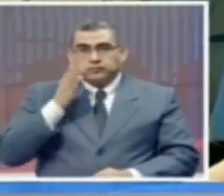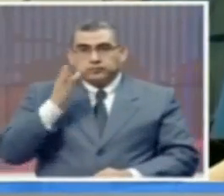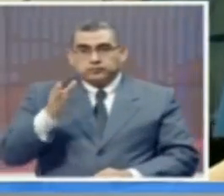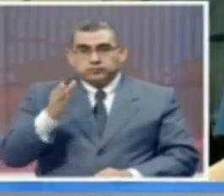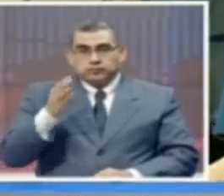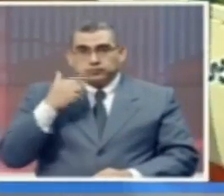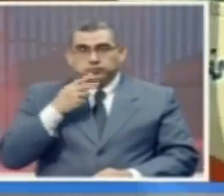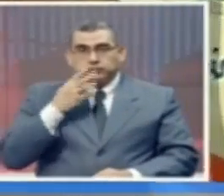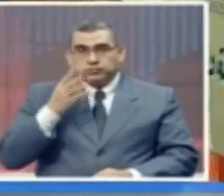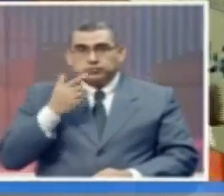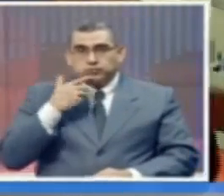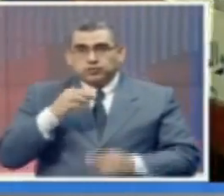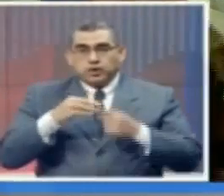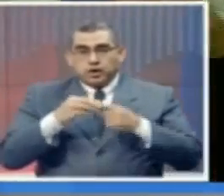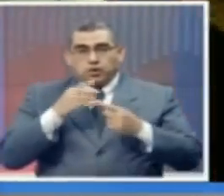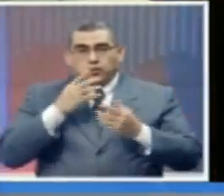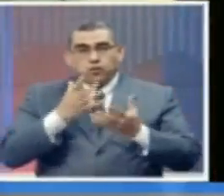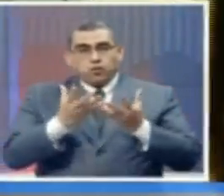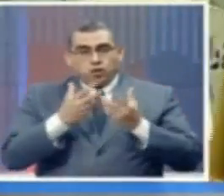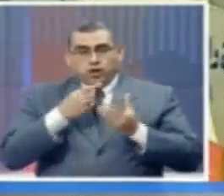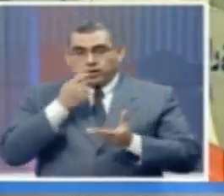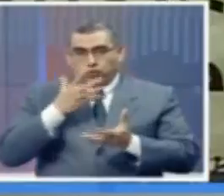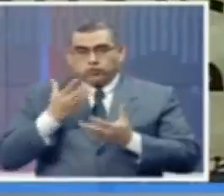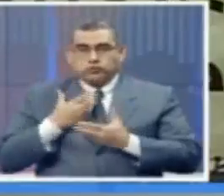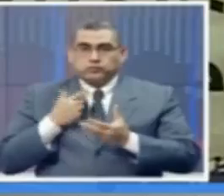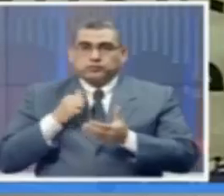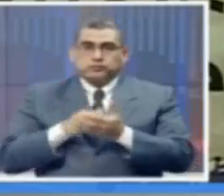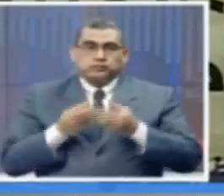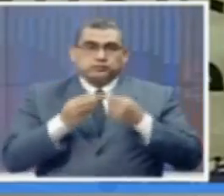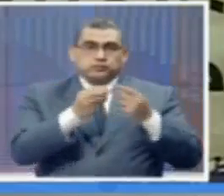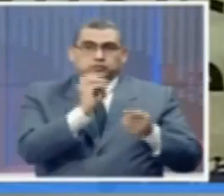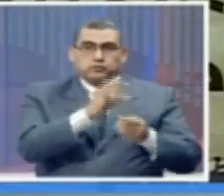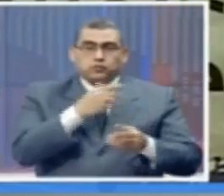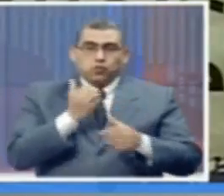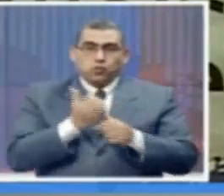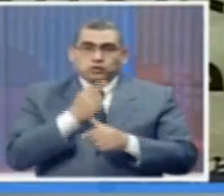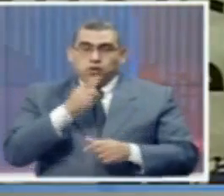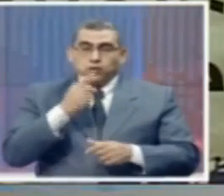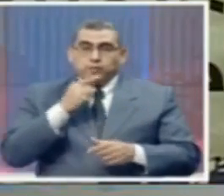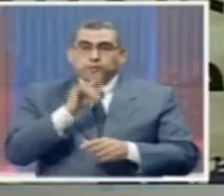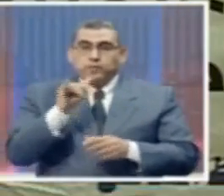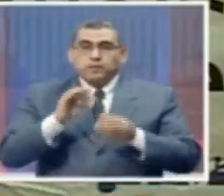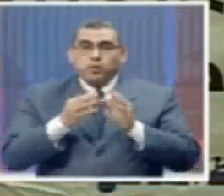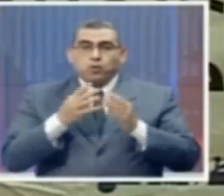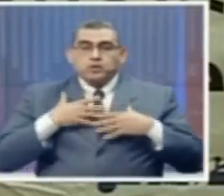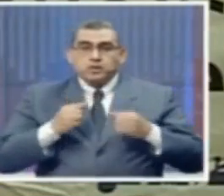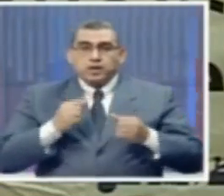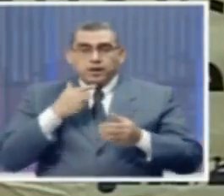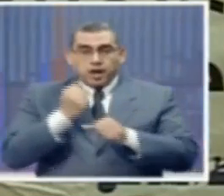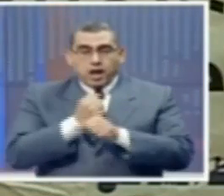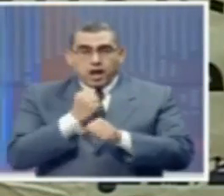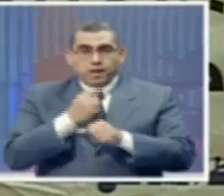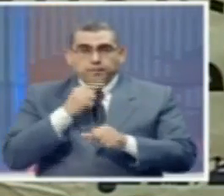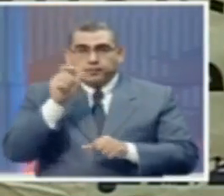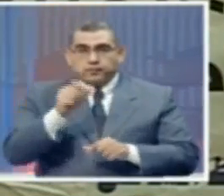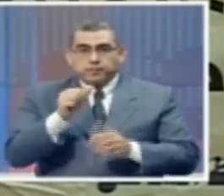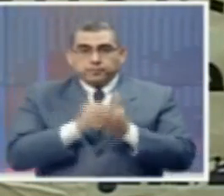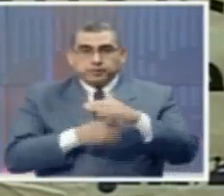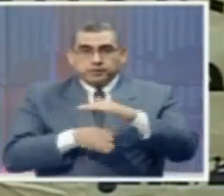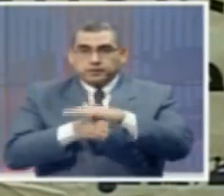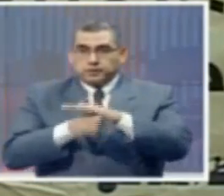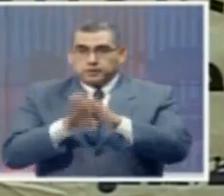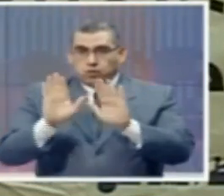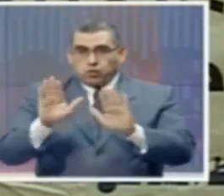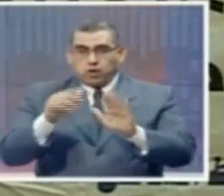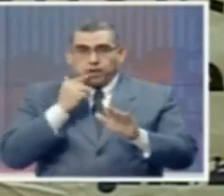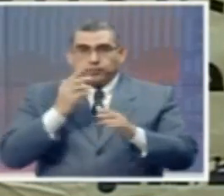إقرار وخدت الجهاز وخدت العلاج من هنا. البدء في تفعيل مبادرة الرئيس 100 مليون صحة للتعامل مع حالات العزل المنزلي